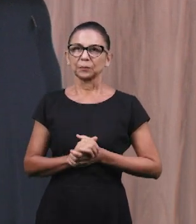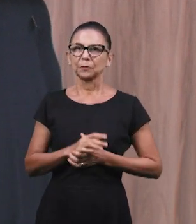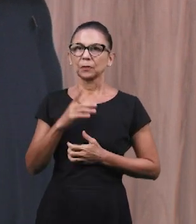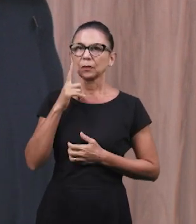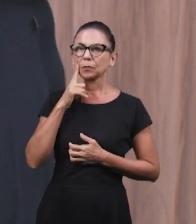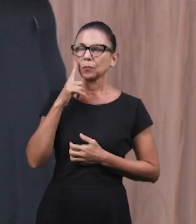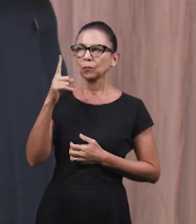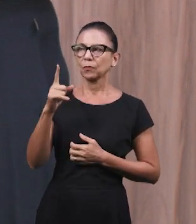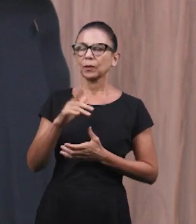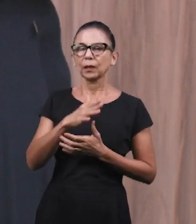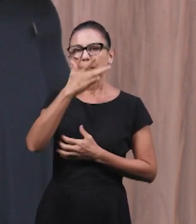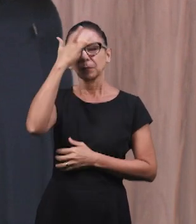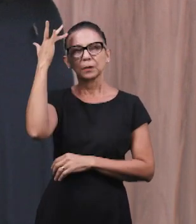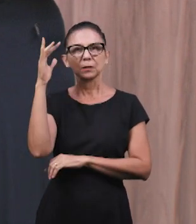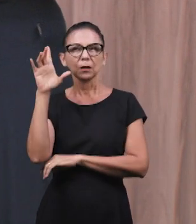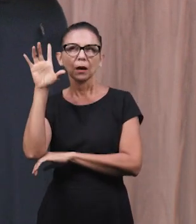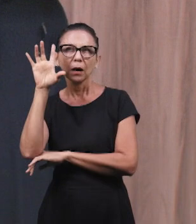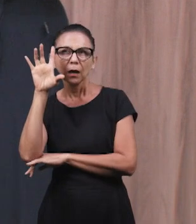une photo